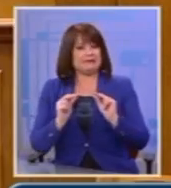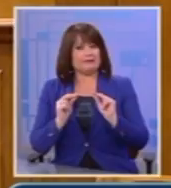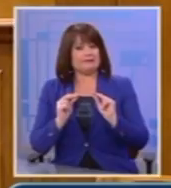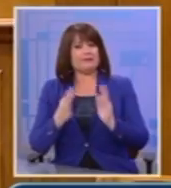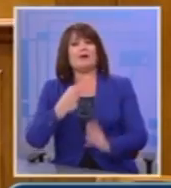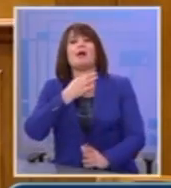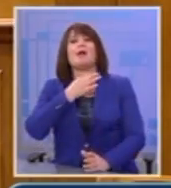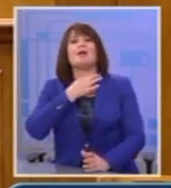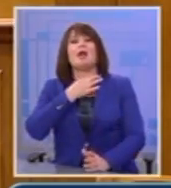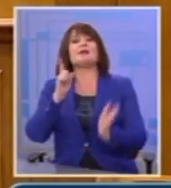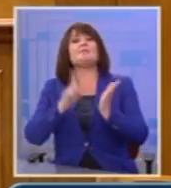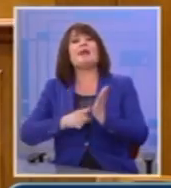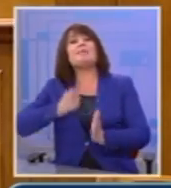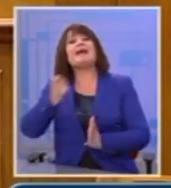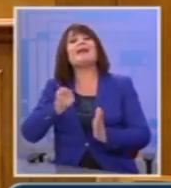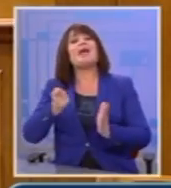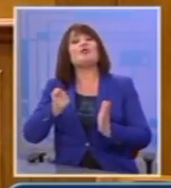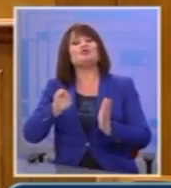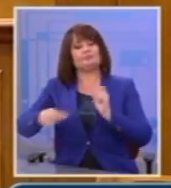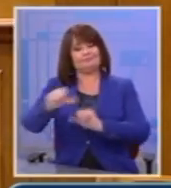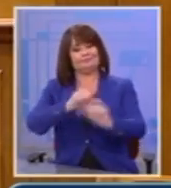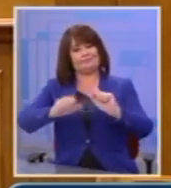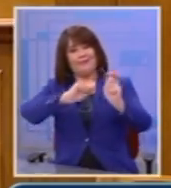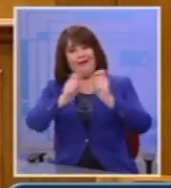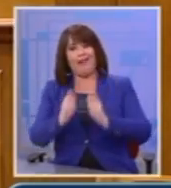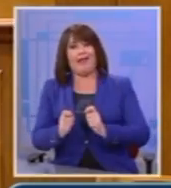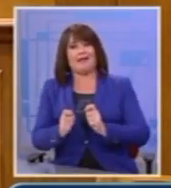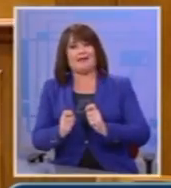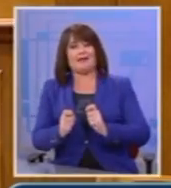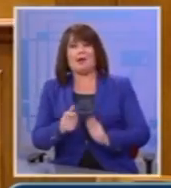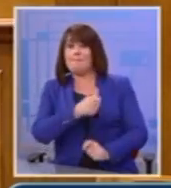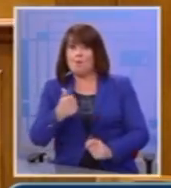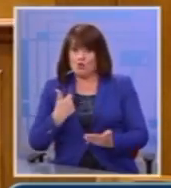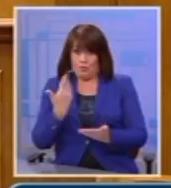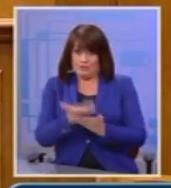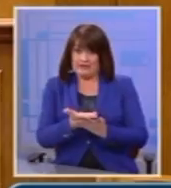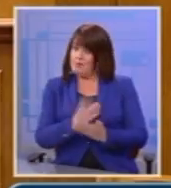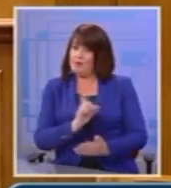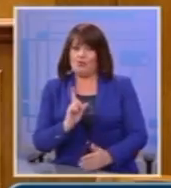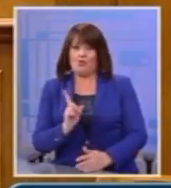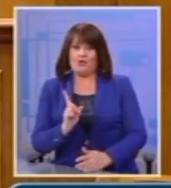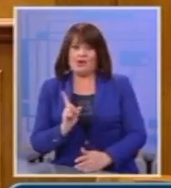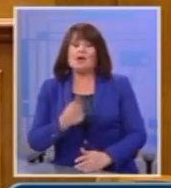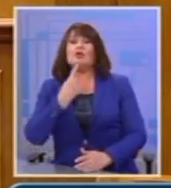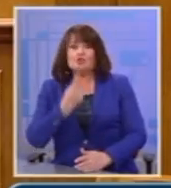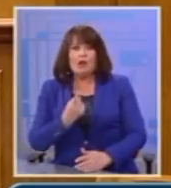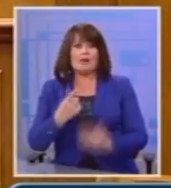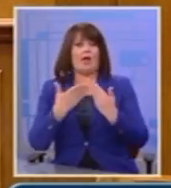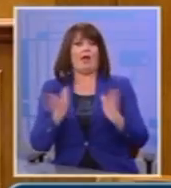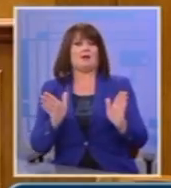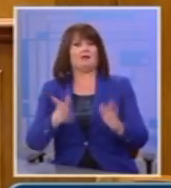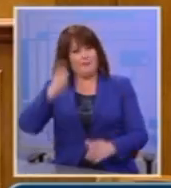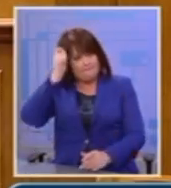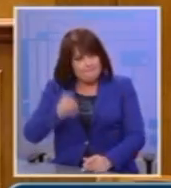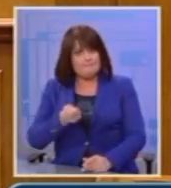την αναγκαία αναδιάρθρωση του χρέους, που δεν είμαστε πια μόνο εμείς που το ζητάμε, αλλά δημόσια το